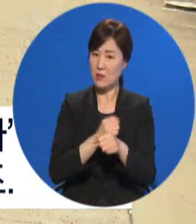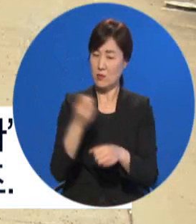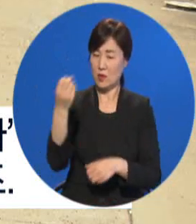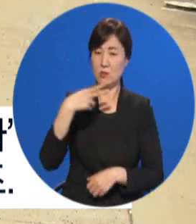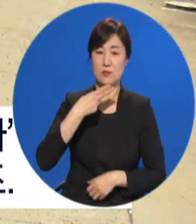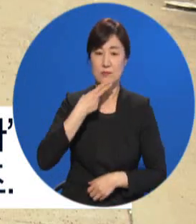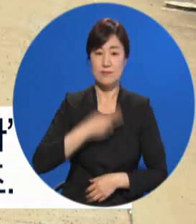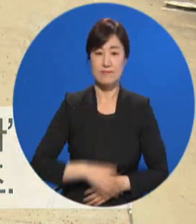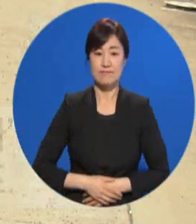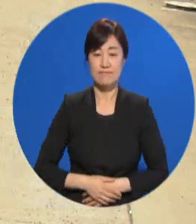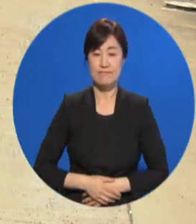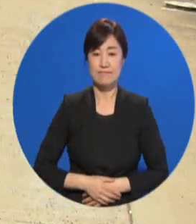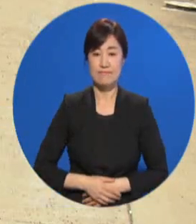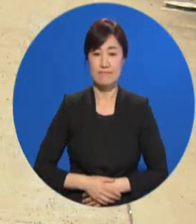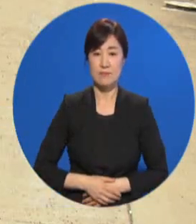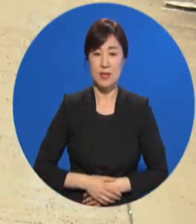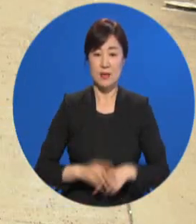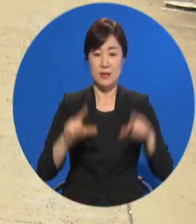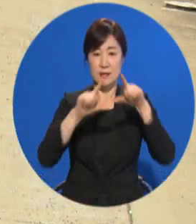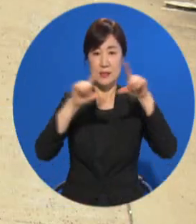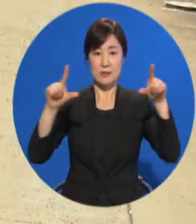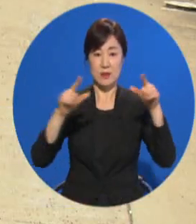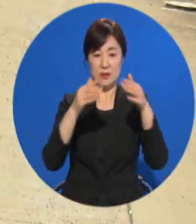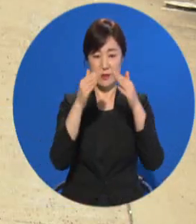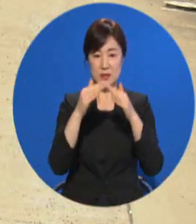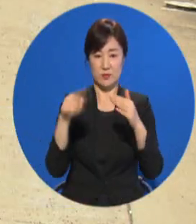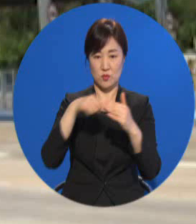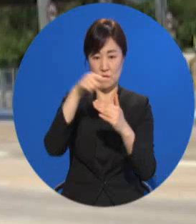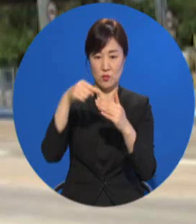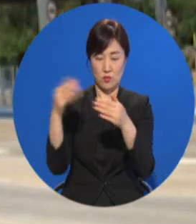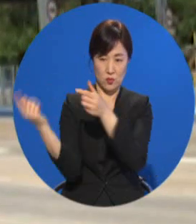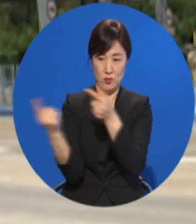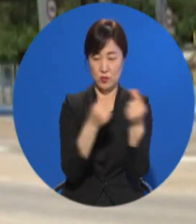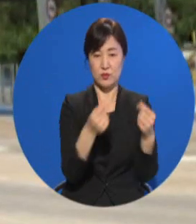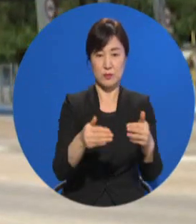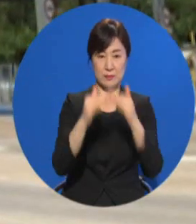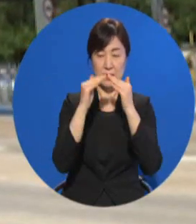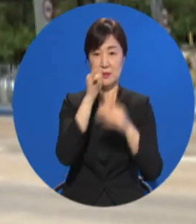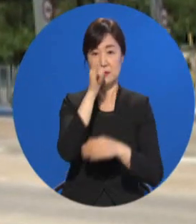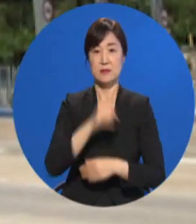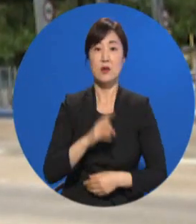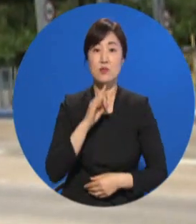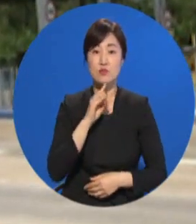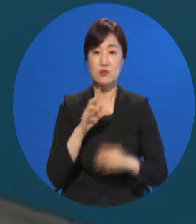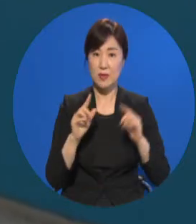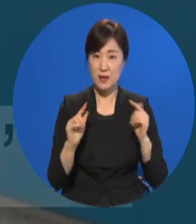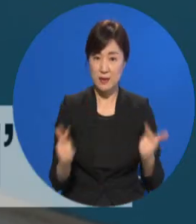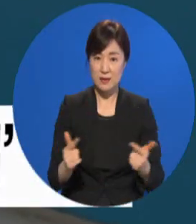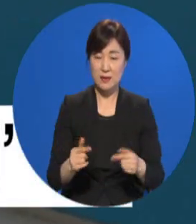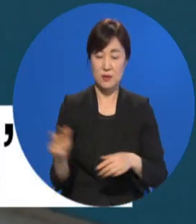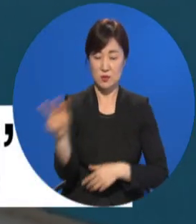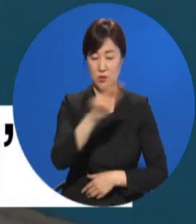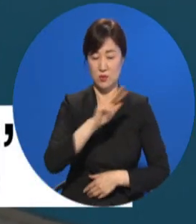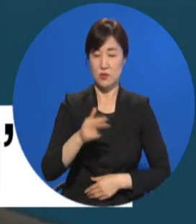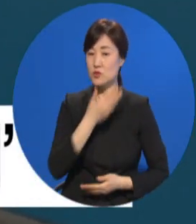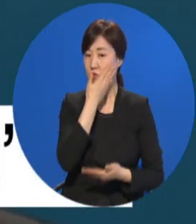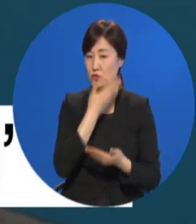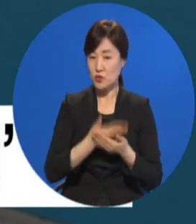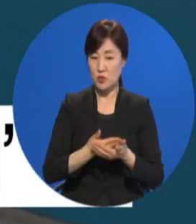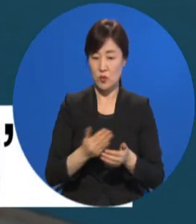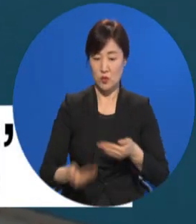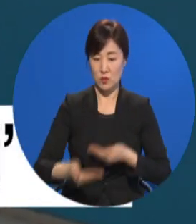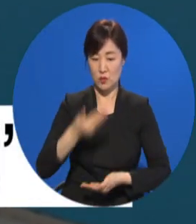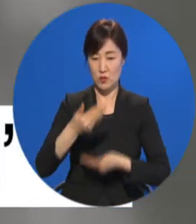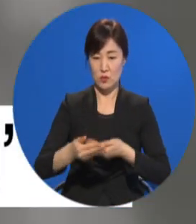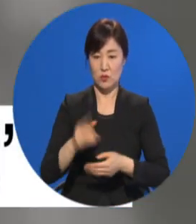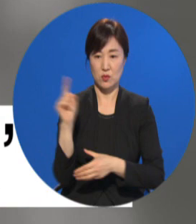철조망은 톨게이트 직사각형 지붕 위 4개면 모두에 설치됐습니다. 이곳뿐만이 아닙니다. 전국 주요 고속도로 대부분의